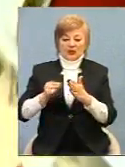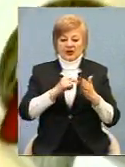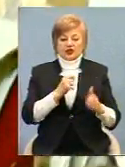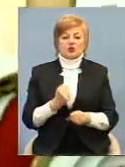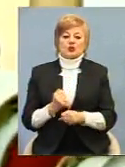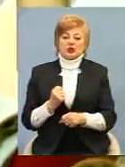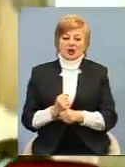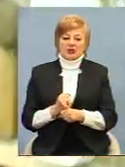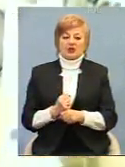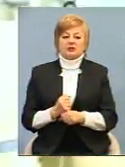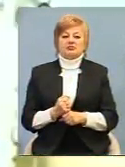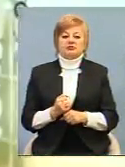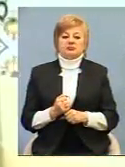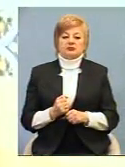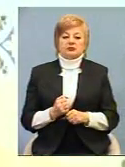викладував. І